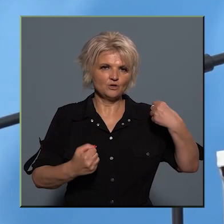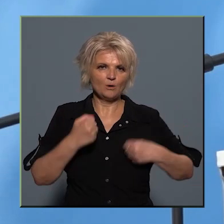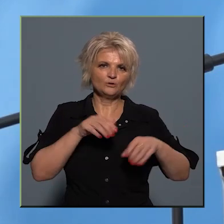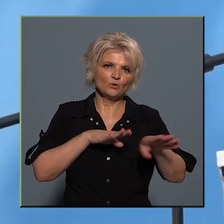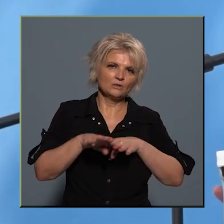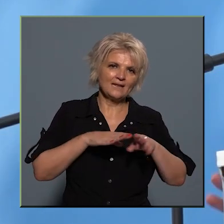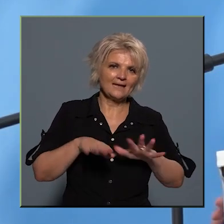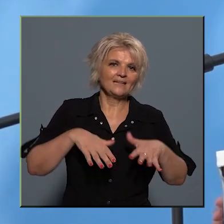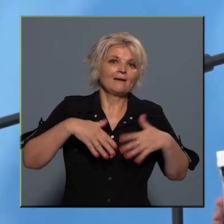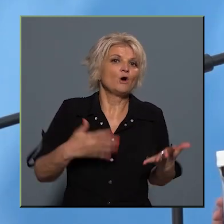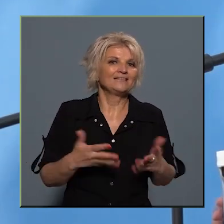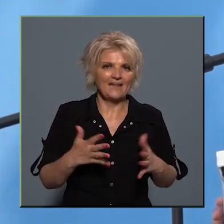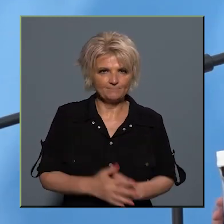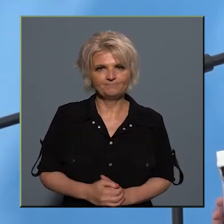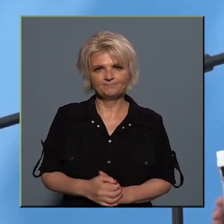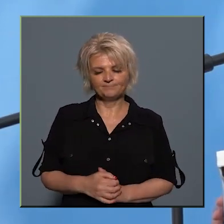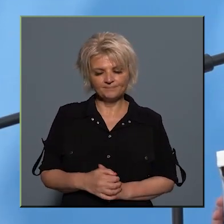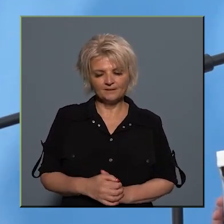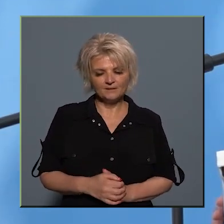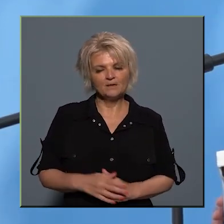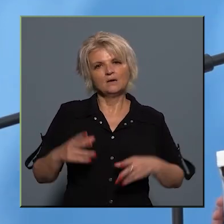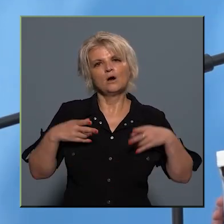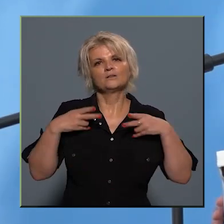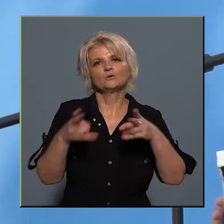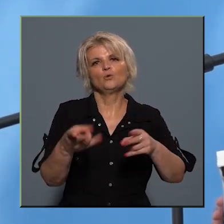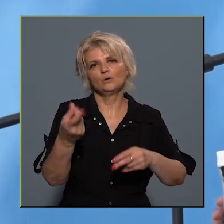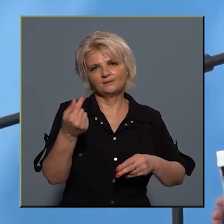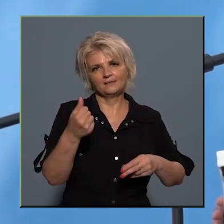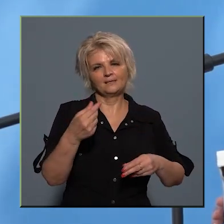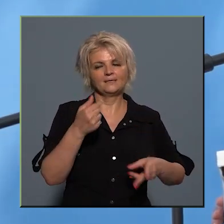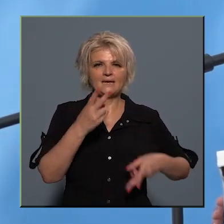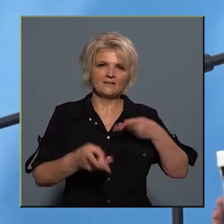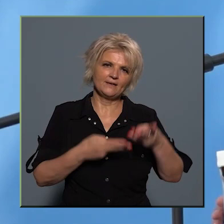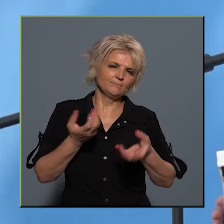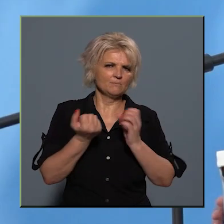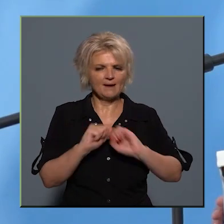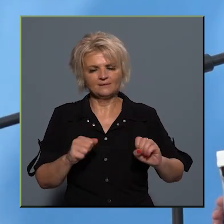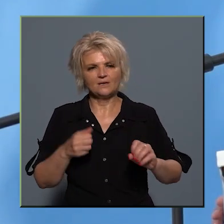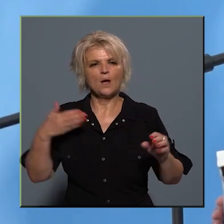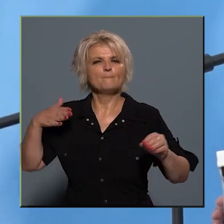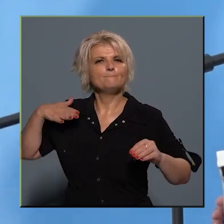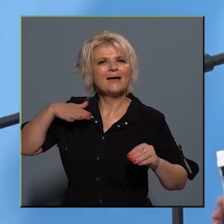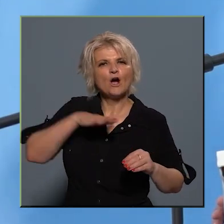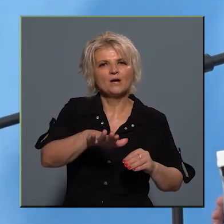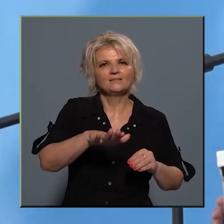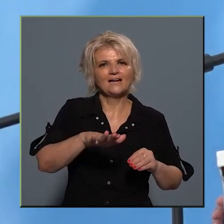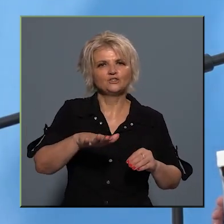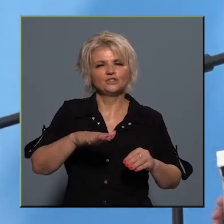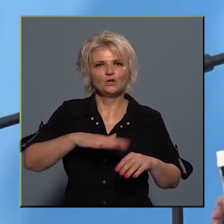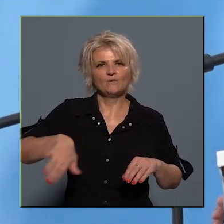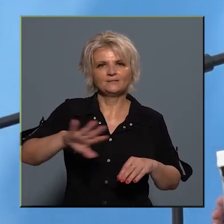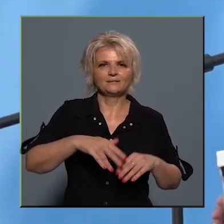sem. Emellett szerintem az útdíj kedvezmény vagy mentesség behajtási övezetekben